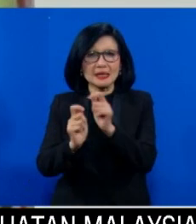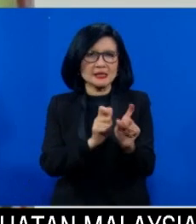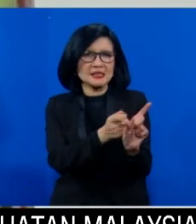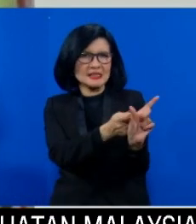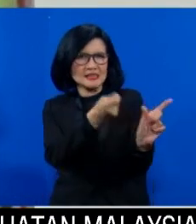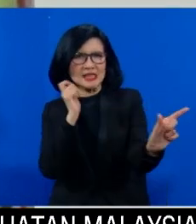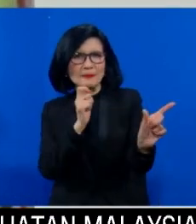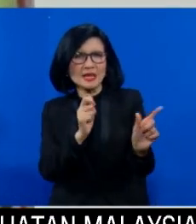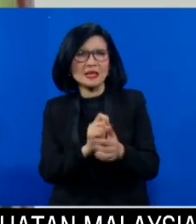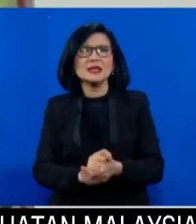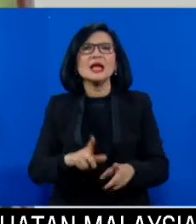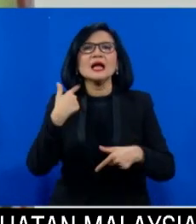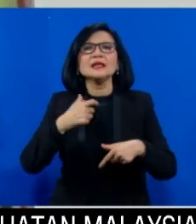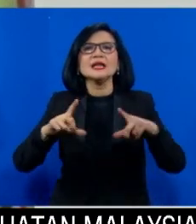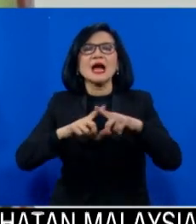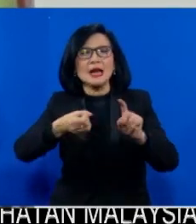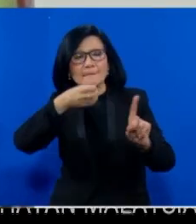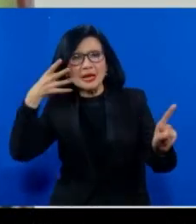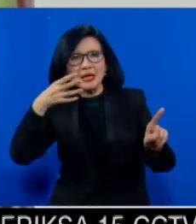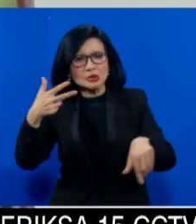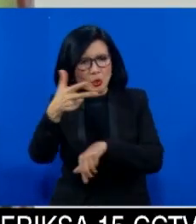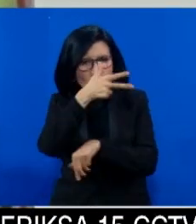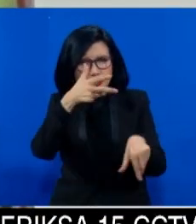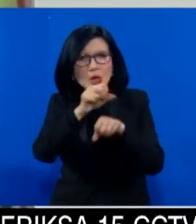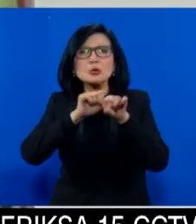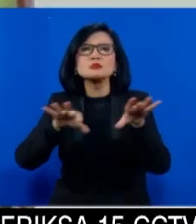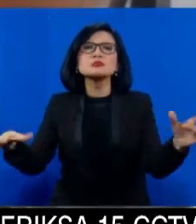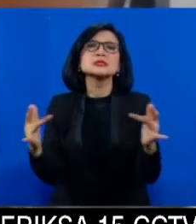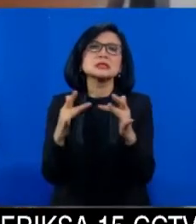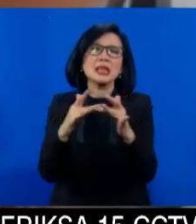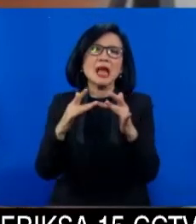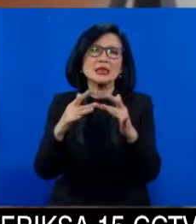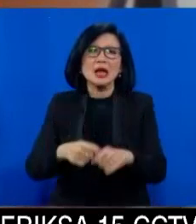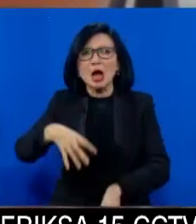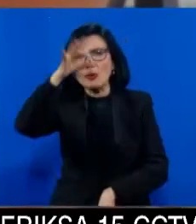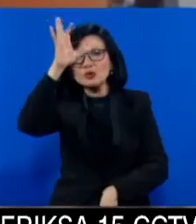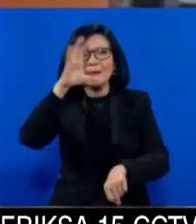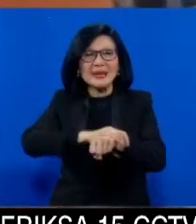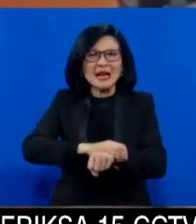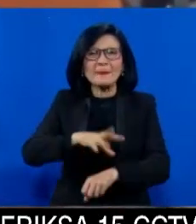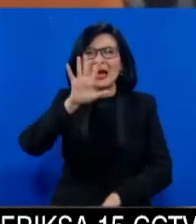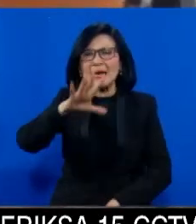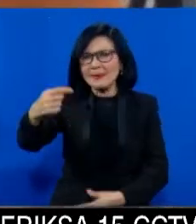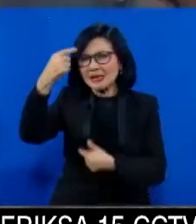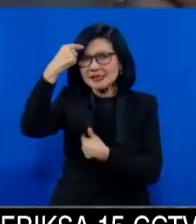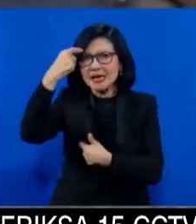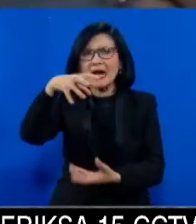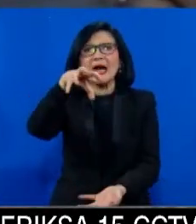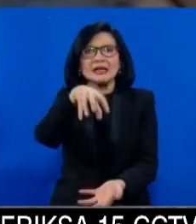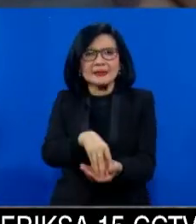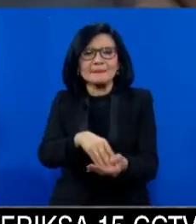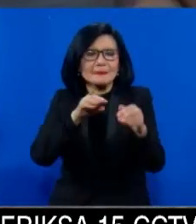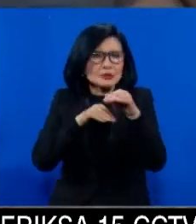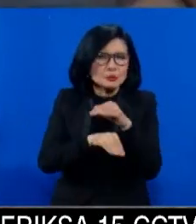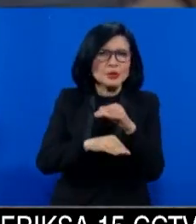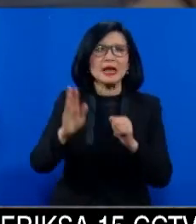panah. Berbekal rekaman kamera pengawas yang beredar luas di media sosial, polisi menangkap 5 orang tersangka di lokasi persembunyiannya